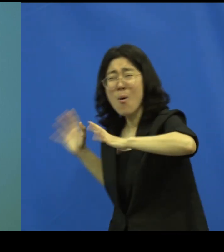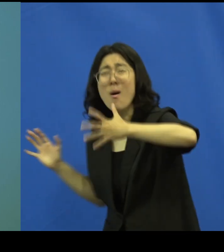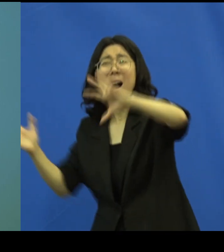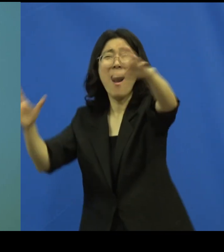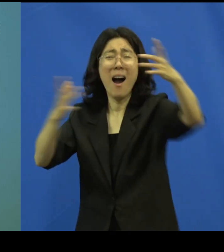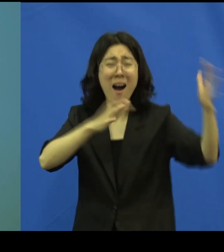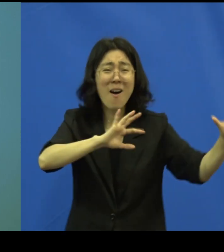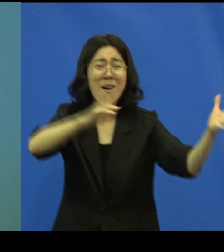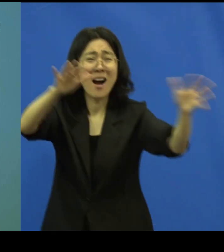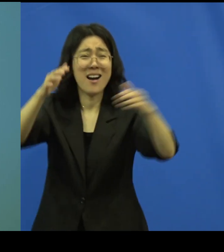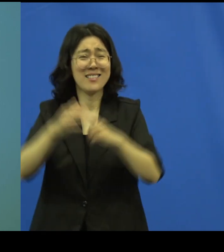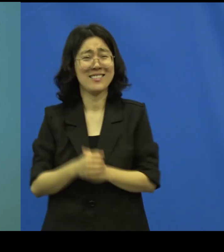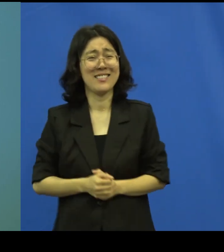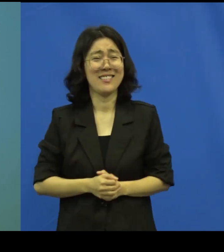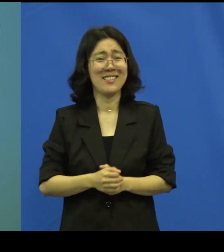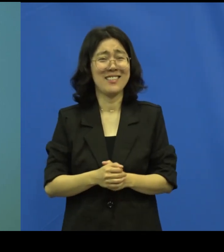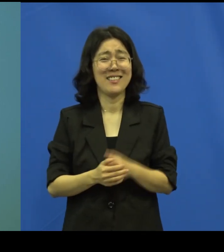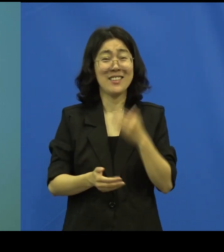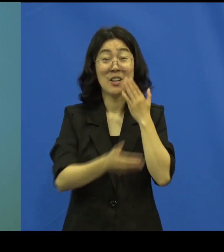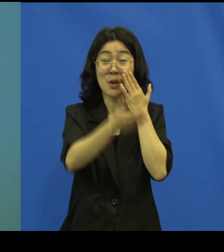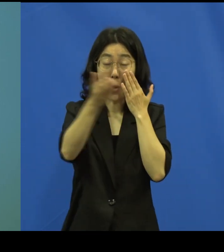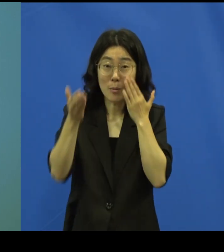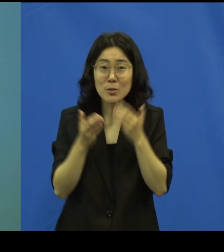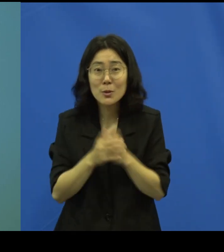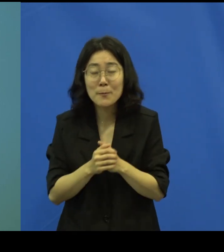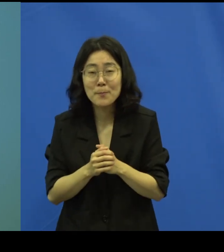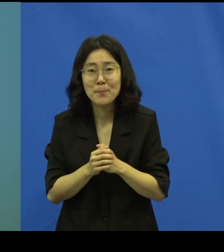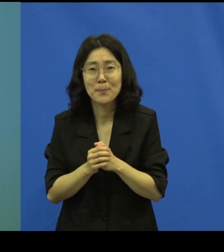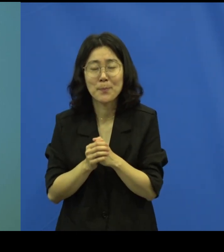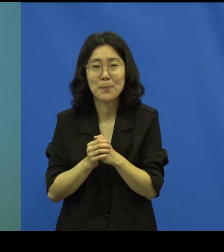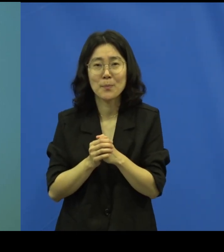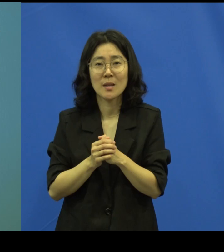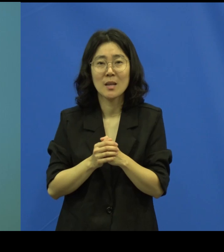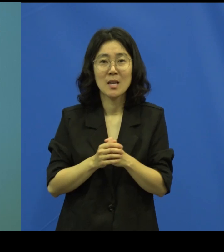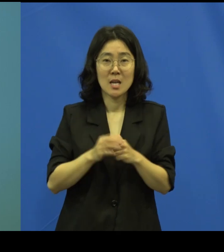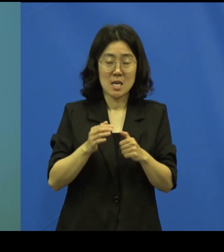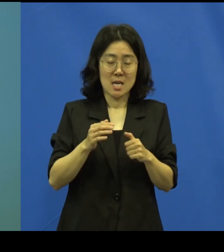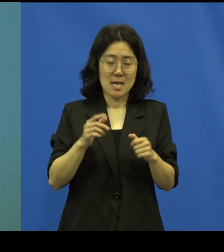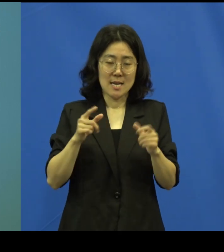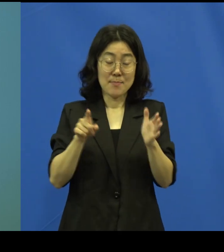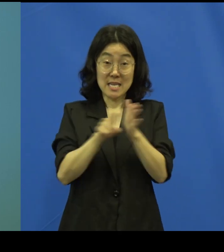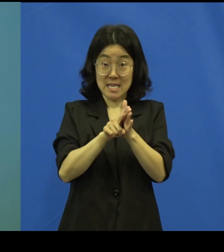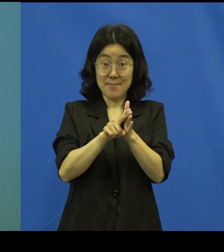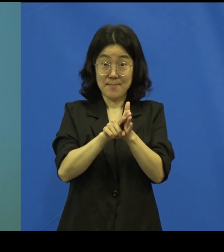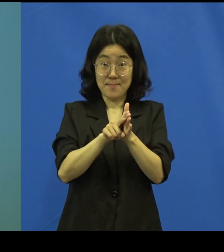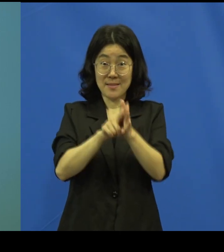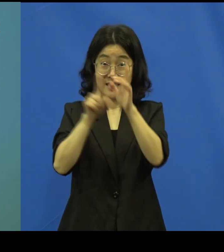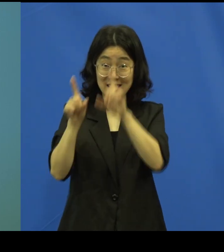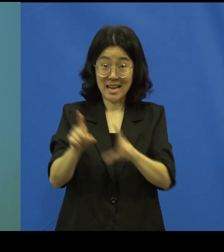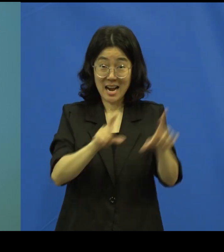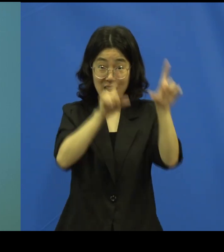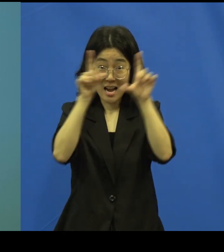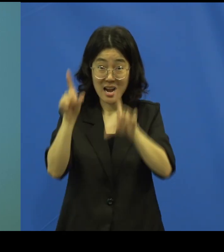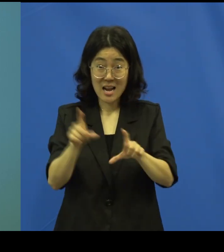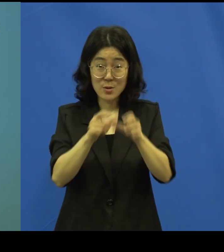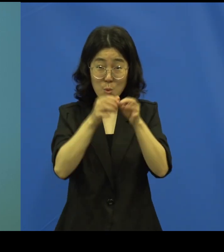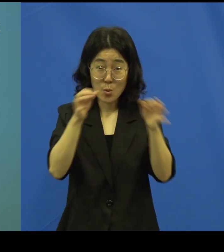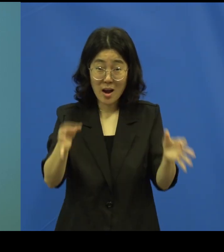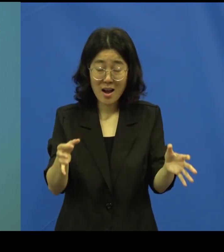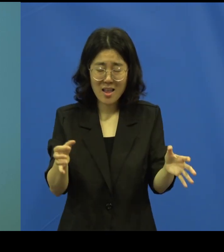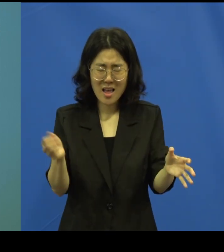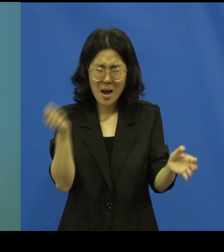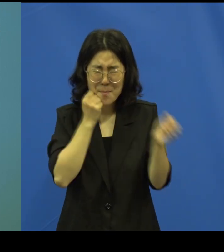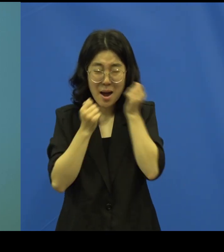광경이었습니다. 사랑하는 성도로 믿음으로 살아가는 동안에 지치고 상한 영혼들이 있습니까? 죽임 당하신 어린